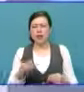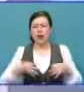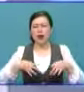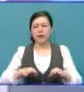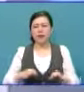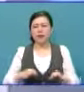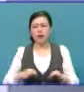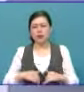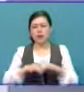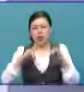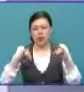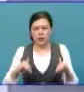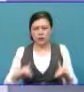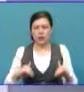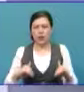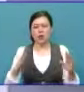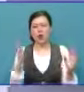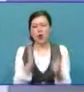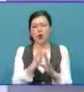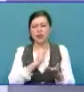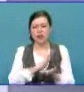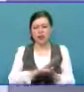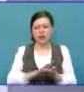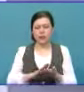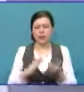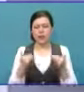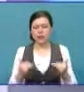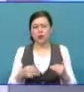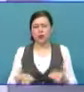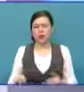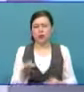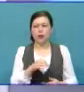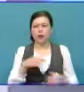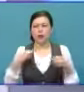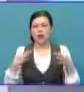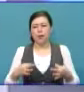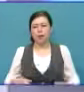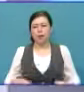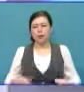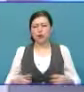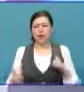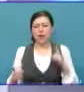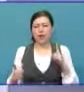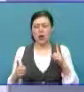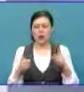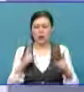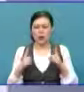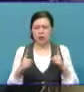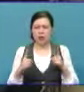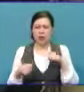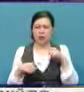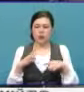ауланың ластануына әкеп соқтыруда. Бұл туралы облыстық прокуратурада өткен арнайы семинар барысында табиғат қорғау прокуратурасының өкілдері мәлім